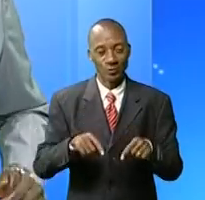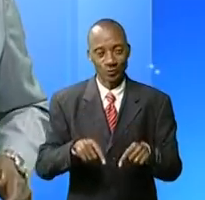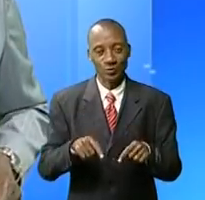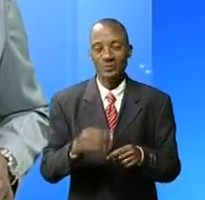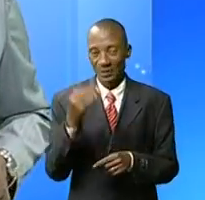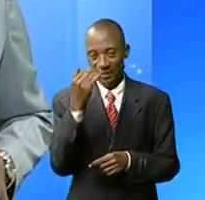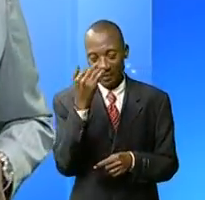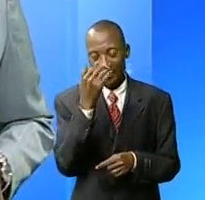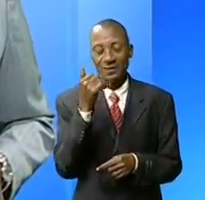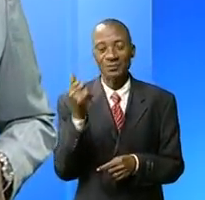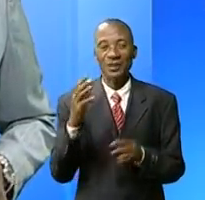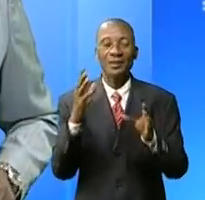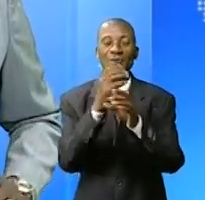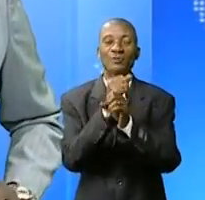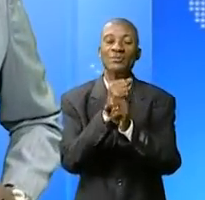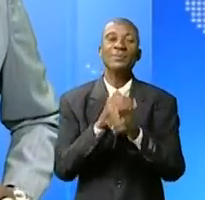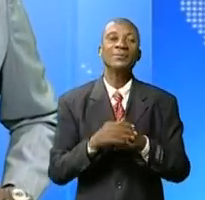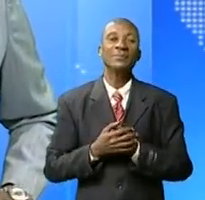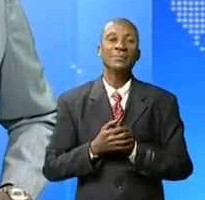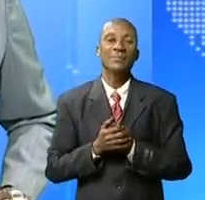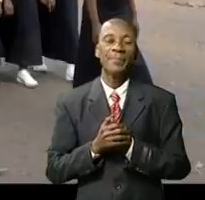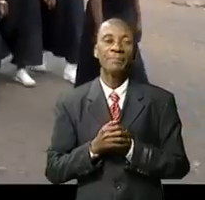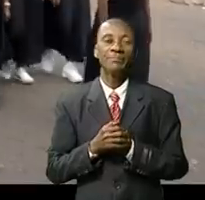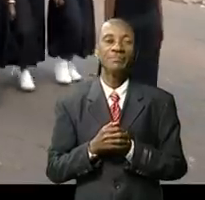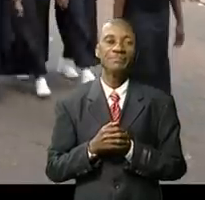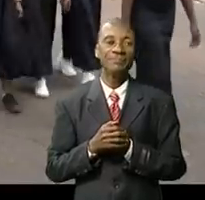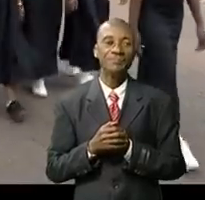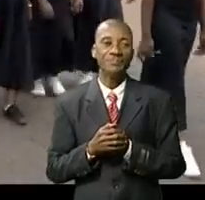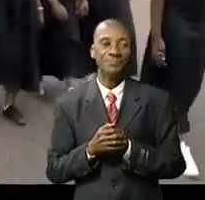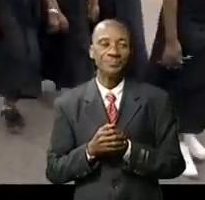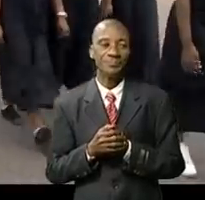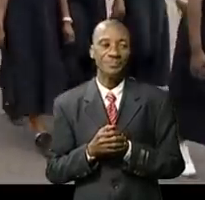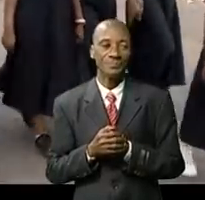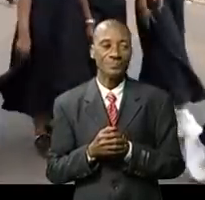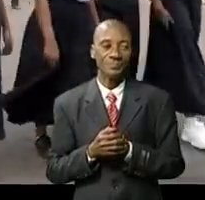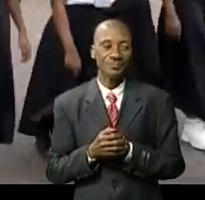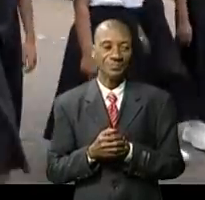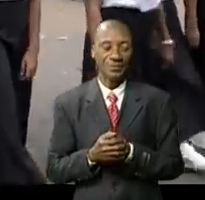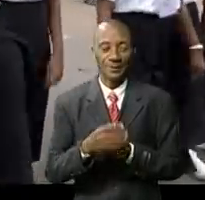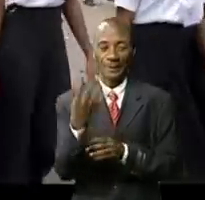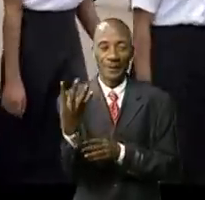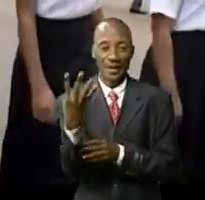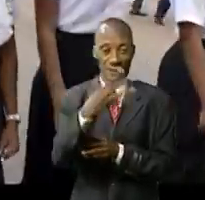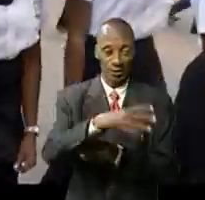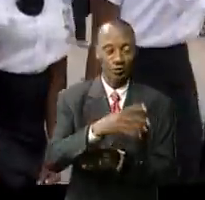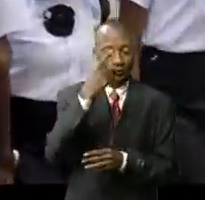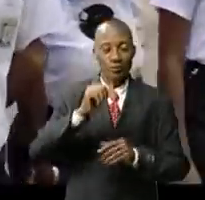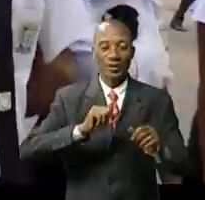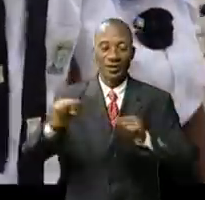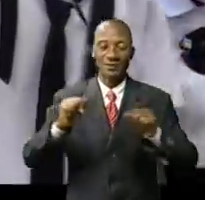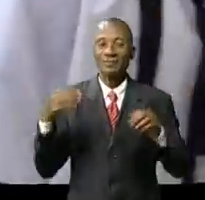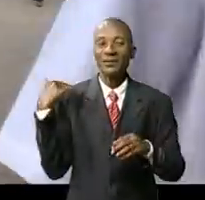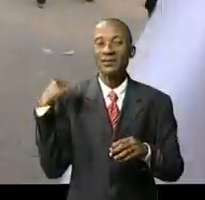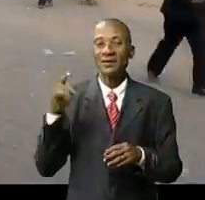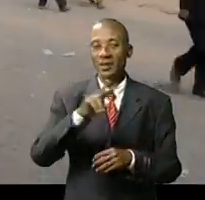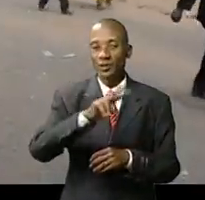responsabilité. Patito Ongangou et Marcel Mbenga pour le reportage. C'est parti pour 4 jours des épreuves de l'examen d'État,